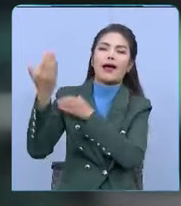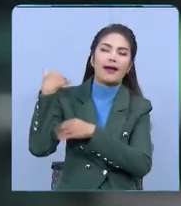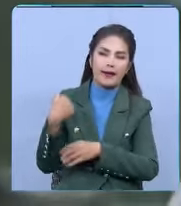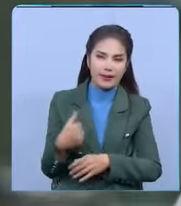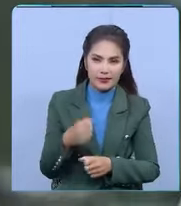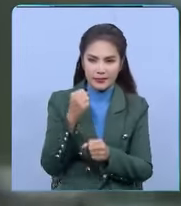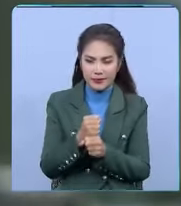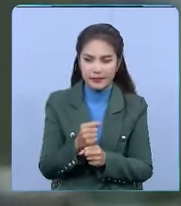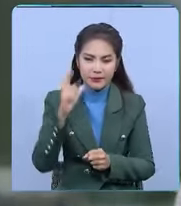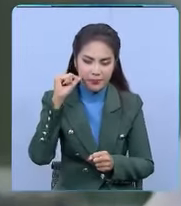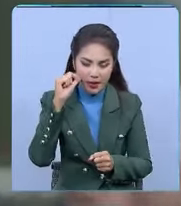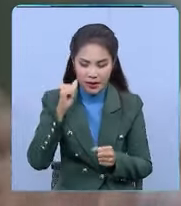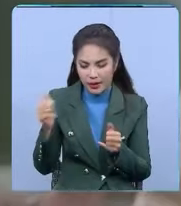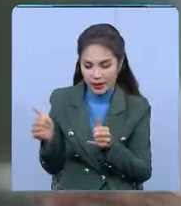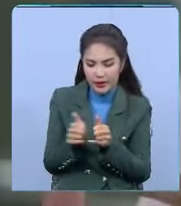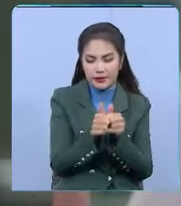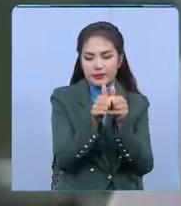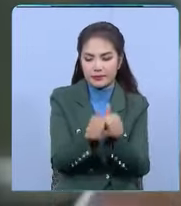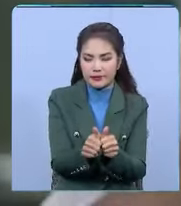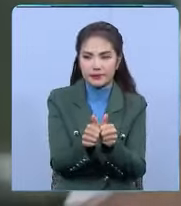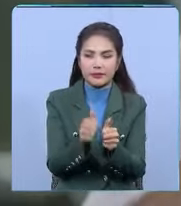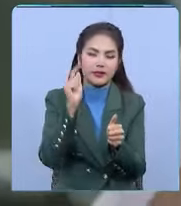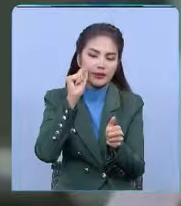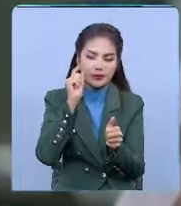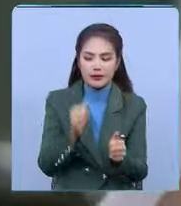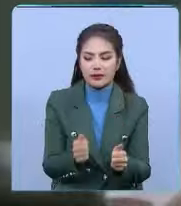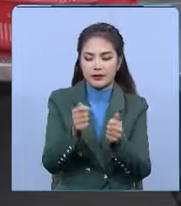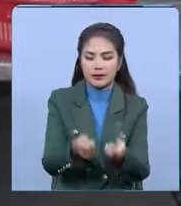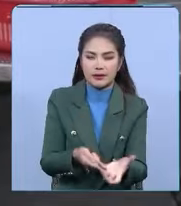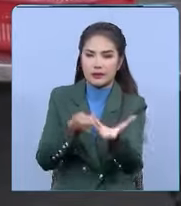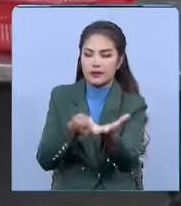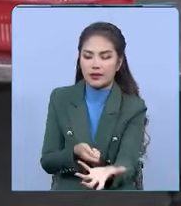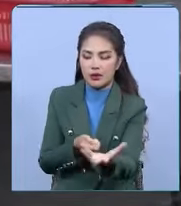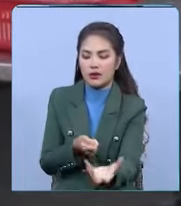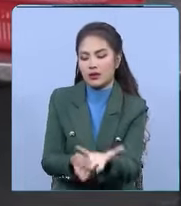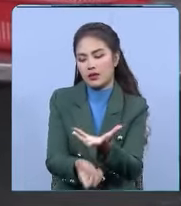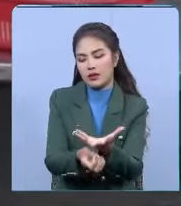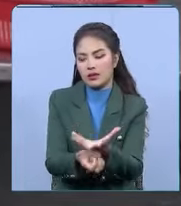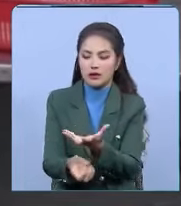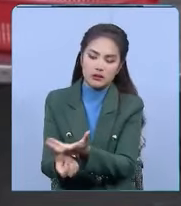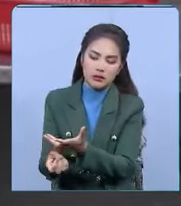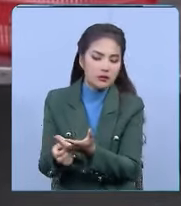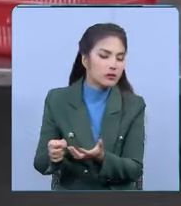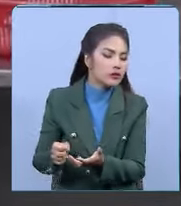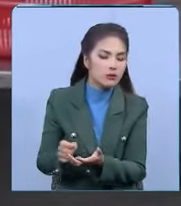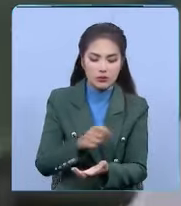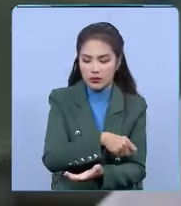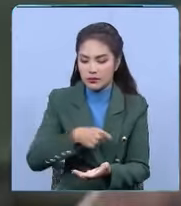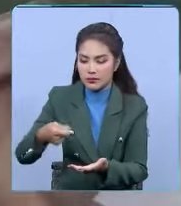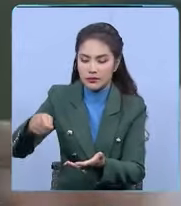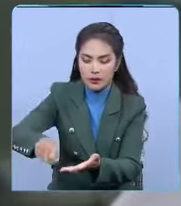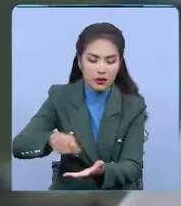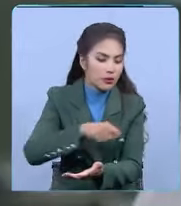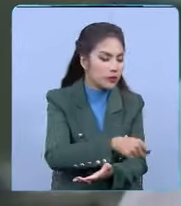างคุณแม่ตั้งเตาหนึ่งผมตั้งเตาหนึ่งแล้วก็ทำเรียนแบบเลยแม่ใส่อะไรผมก็ใส่พร้อมกันเลยฮะเสร็จพร้อม